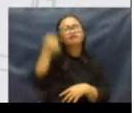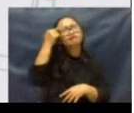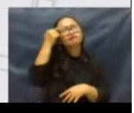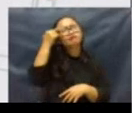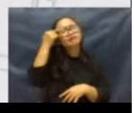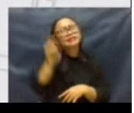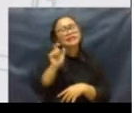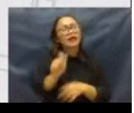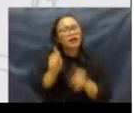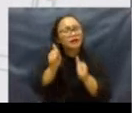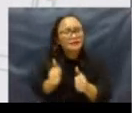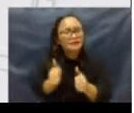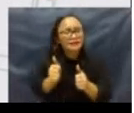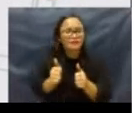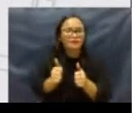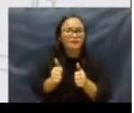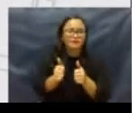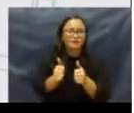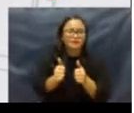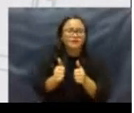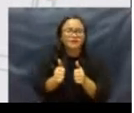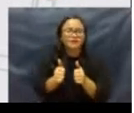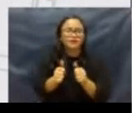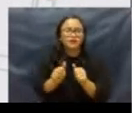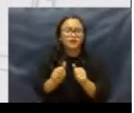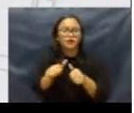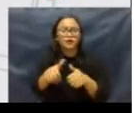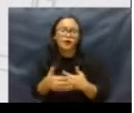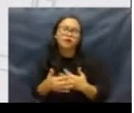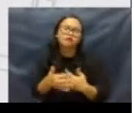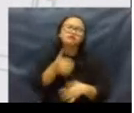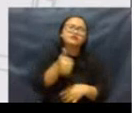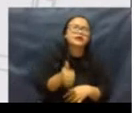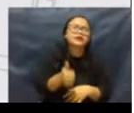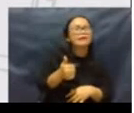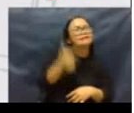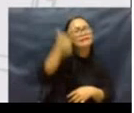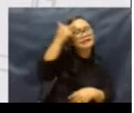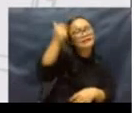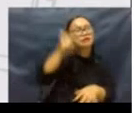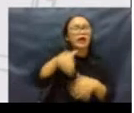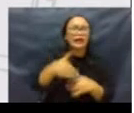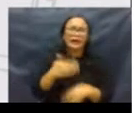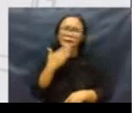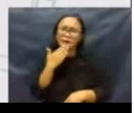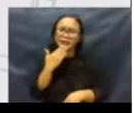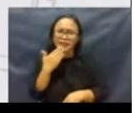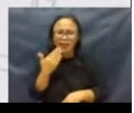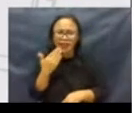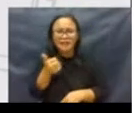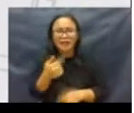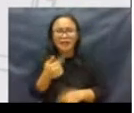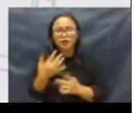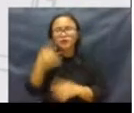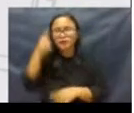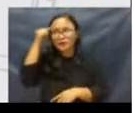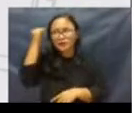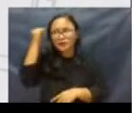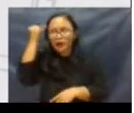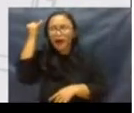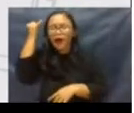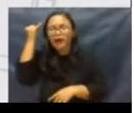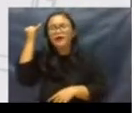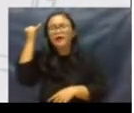kritis menjadi keterampilan, bahkan menjadi kebiasaan, kalau bisa bahkan menjadi insting.